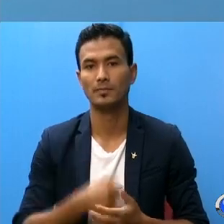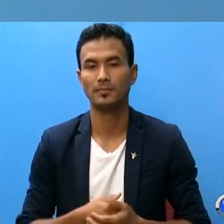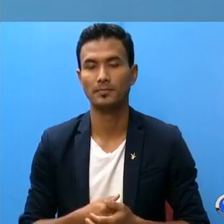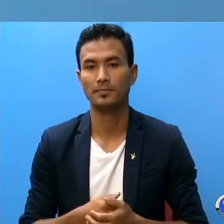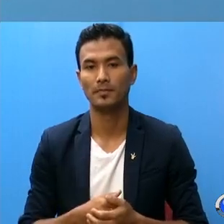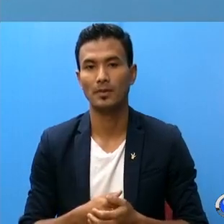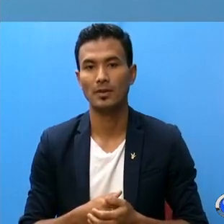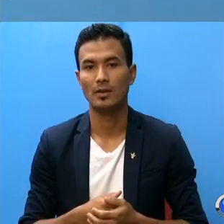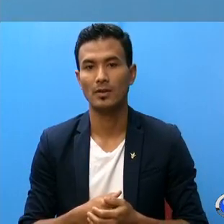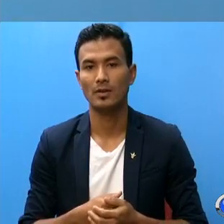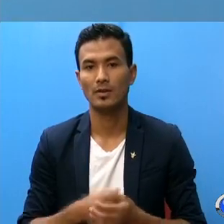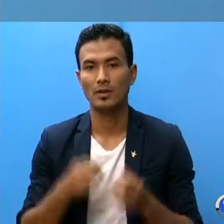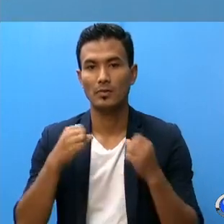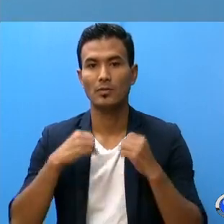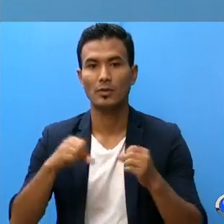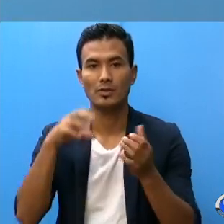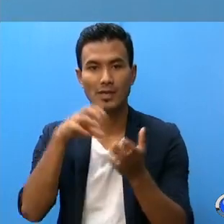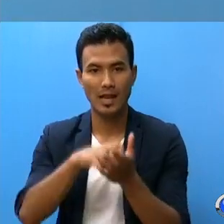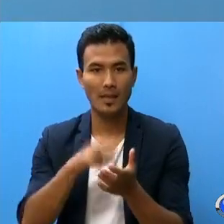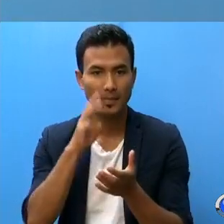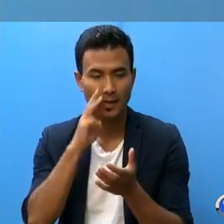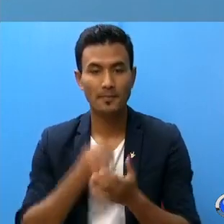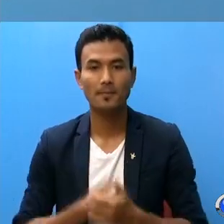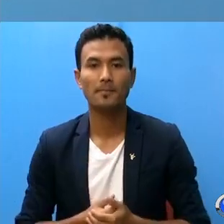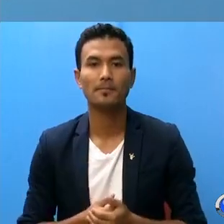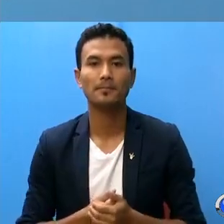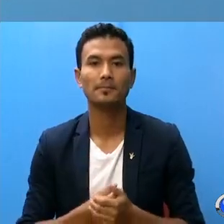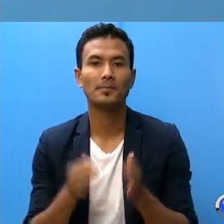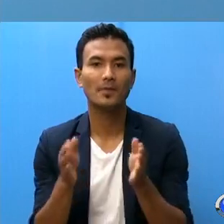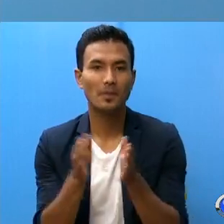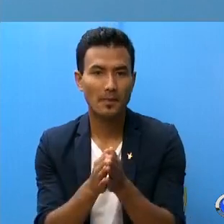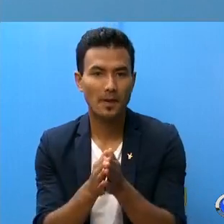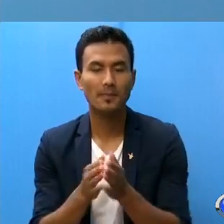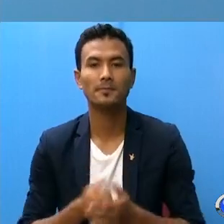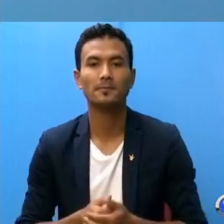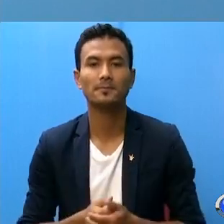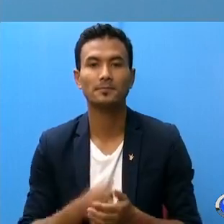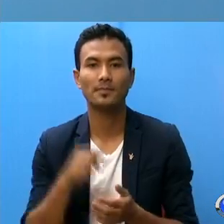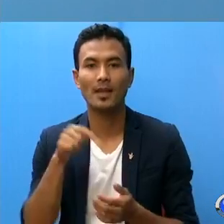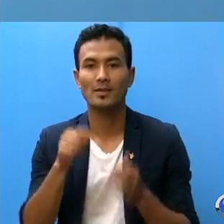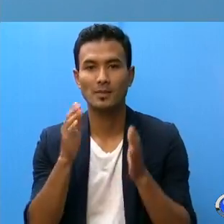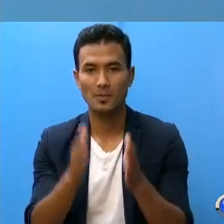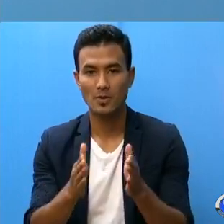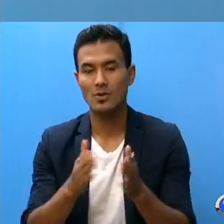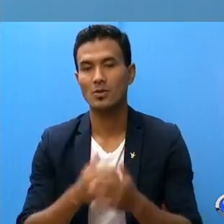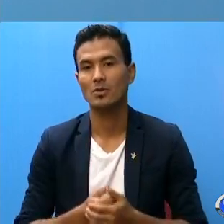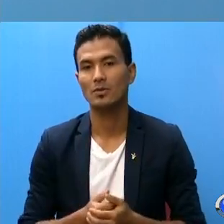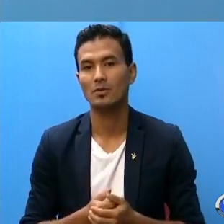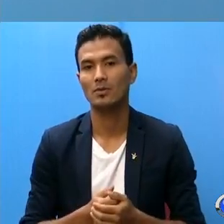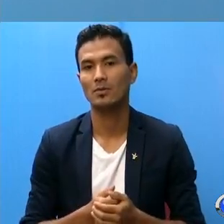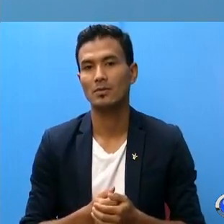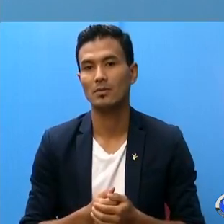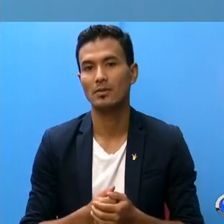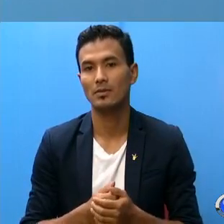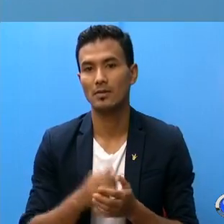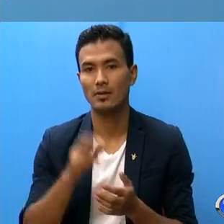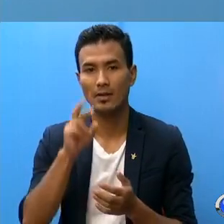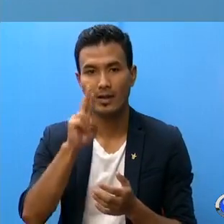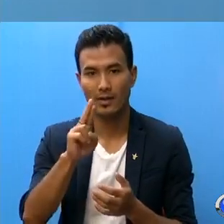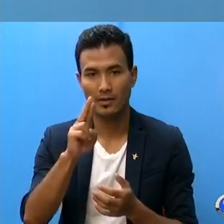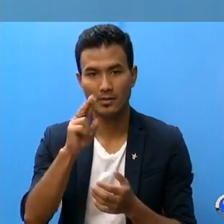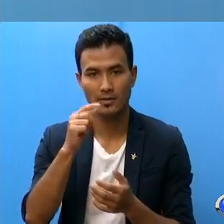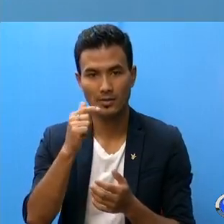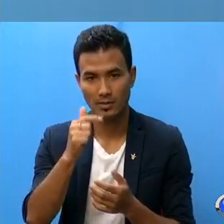आज प्रियुक सालामा जम्मा आज सम्मा रियल टाइम